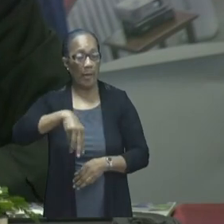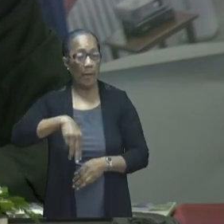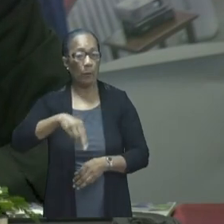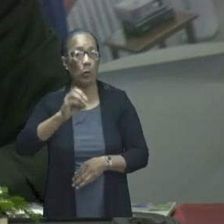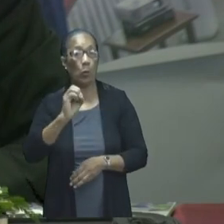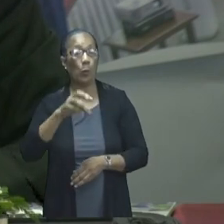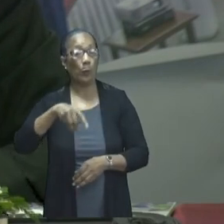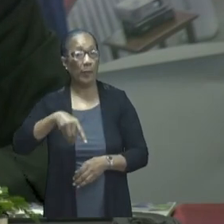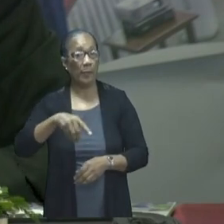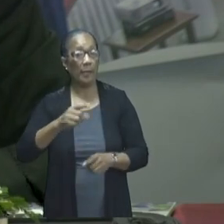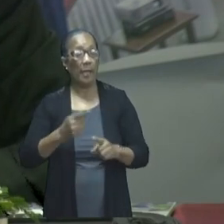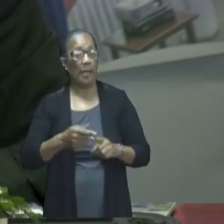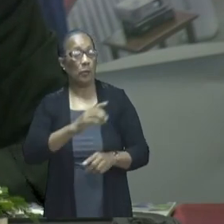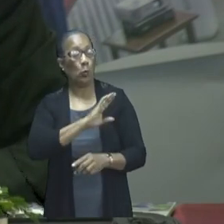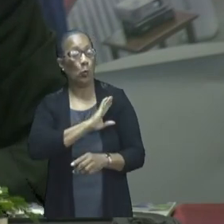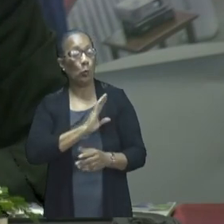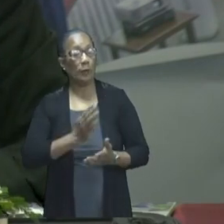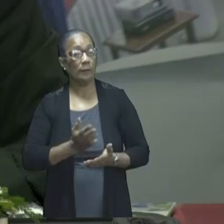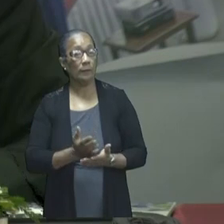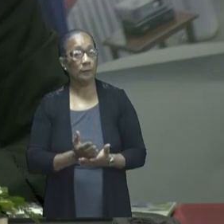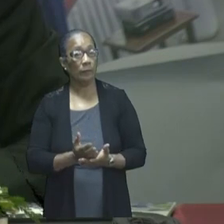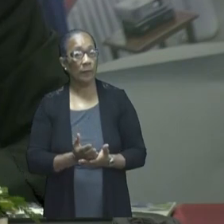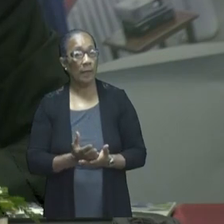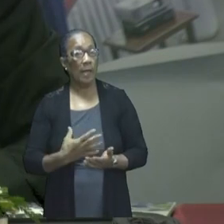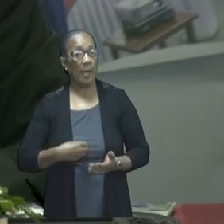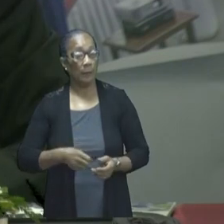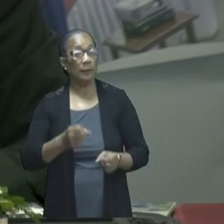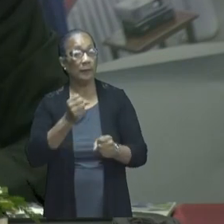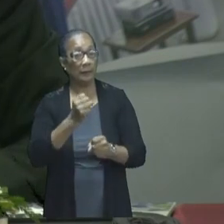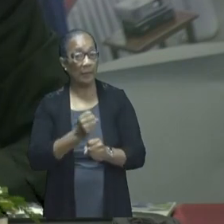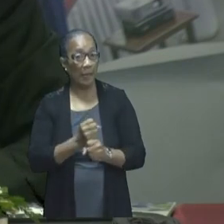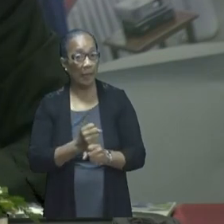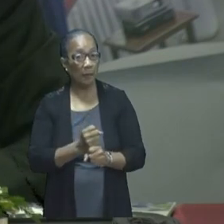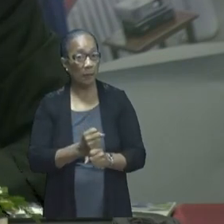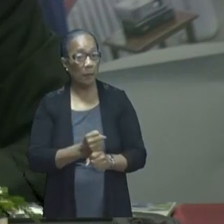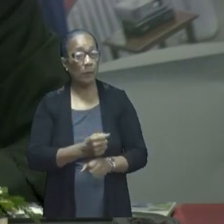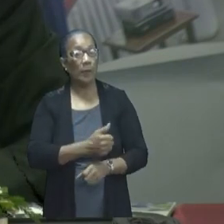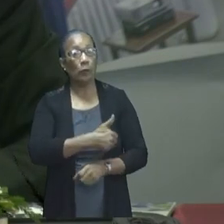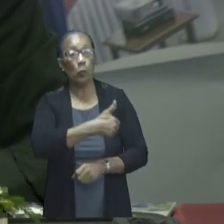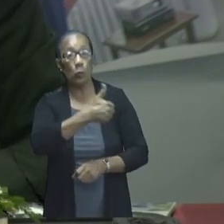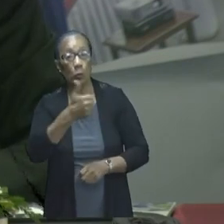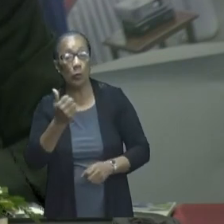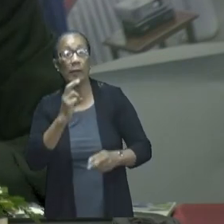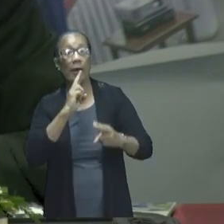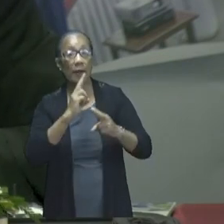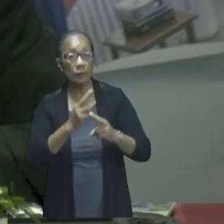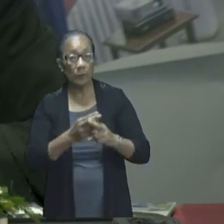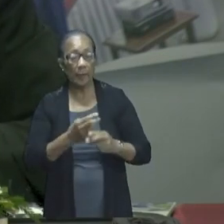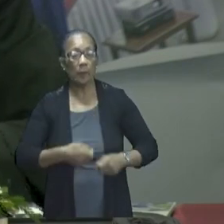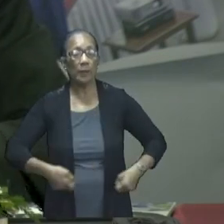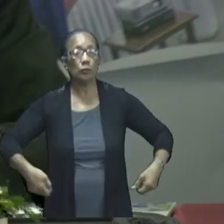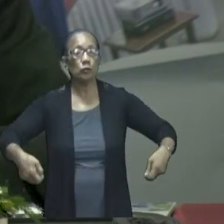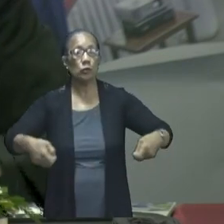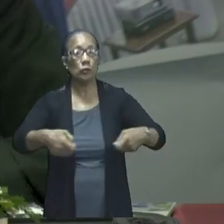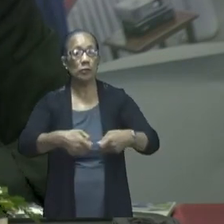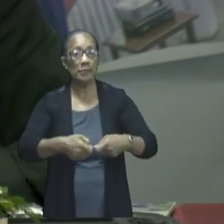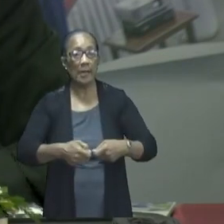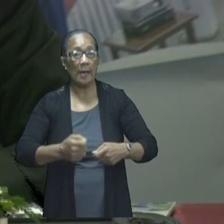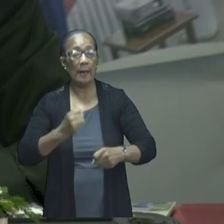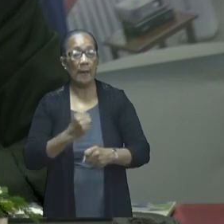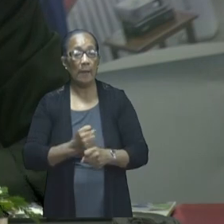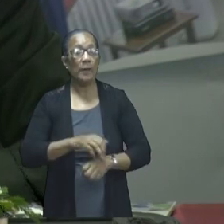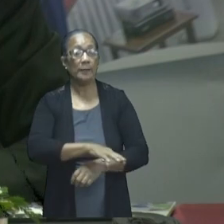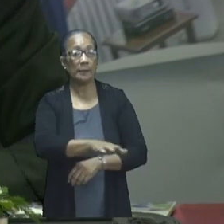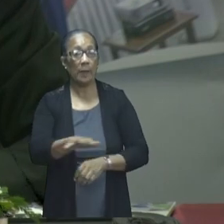en natuurlijk hebben we dat ook gedaan in goed overleg met zoveel mogelijk sociaal maatschappelijke organisaties